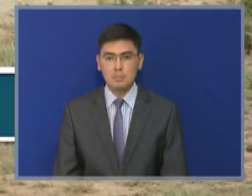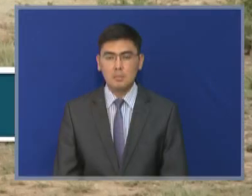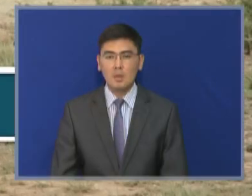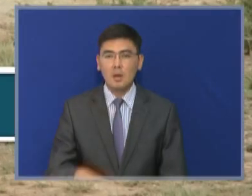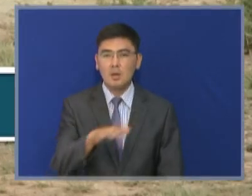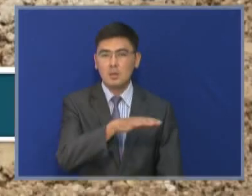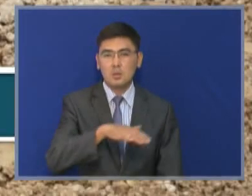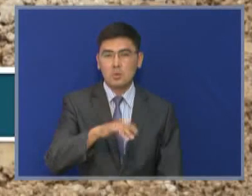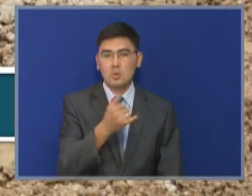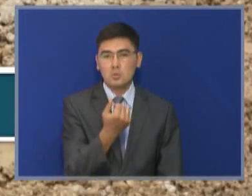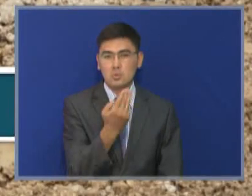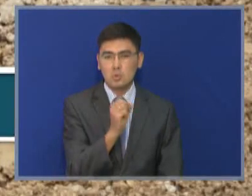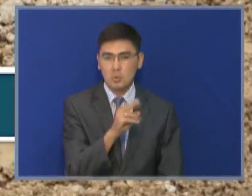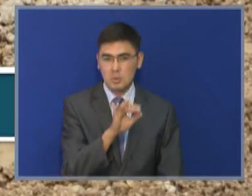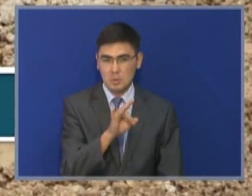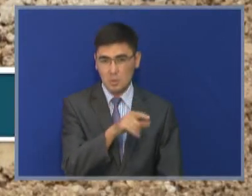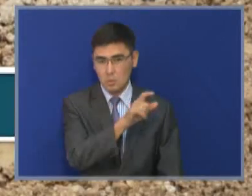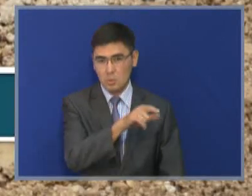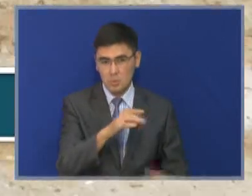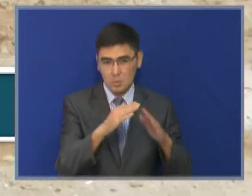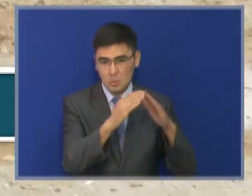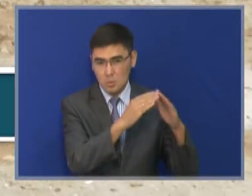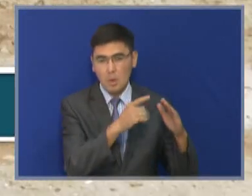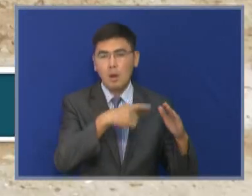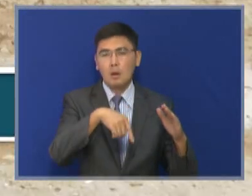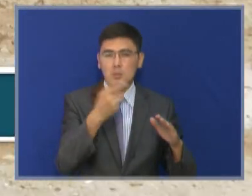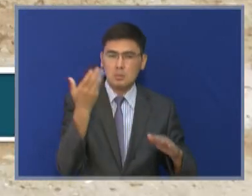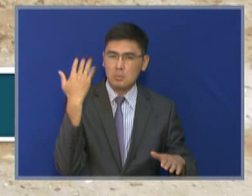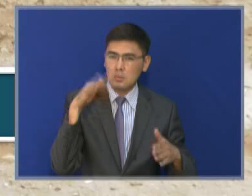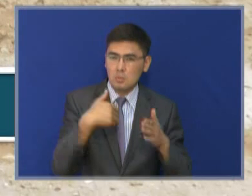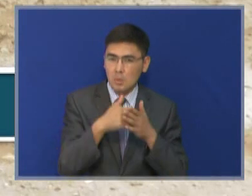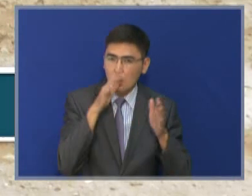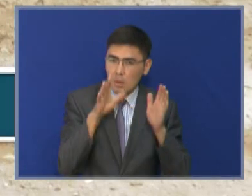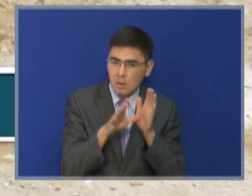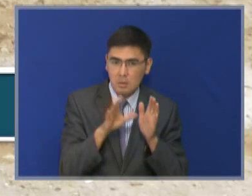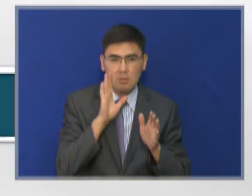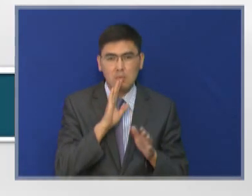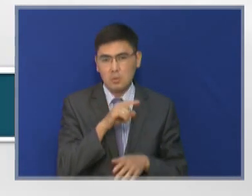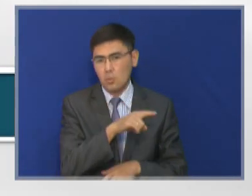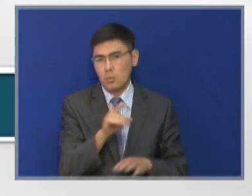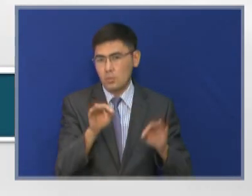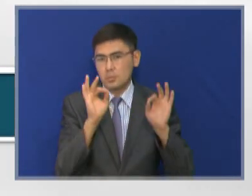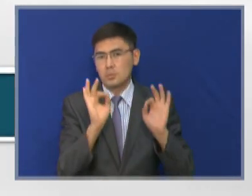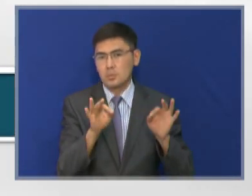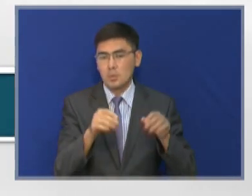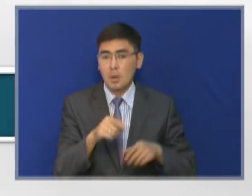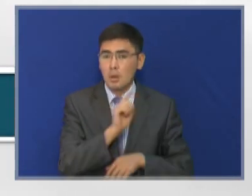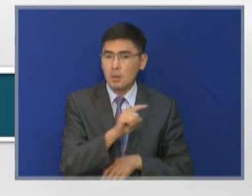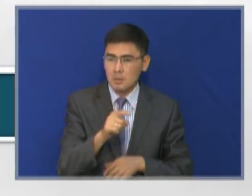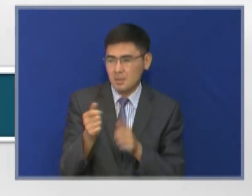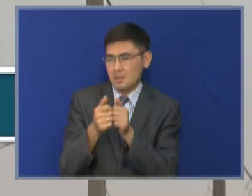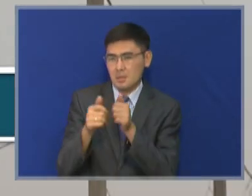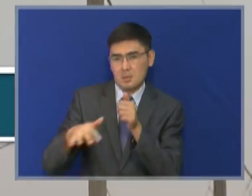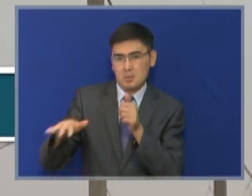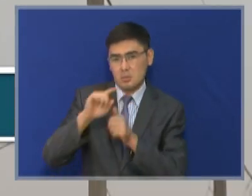Ұшақтар кентінің тұрғындары ұзақ уақыттан бері электр жарығы мен сусыз отыр. Жергілікті тұрғындар тіршілік нәрін көршілес аудандардан тасуға мәжбүр.